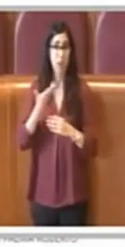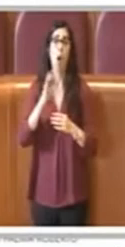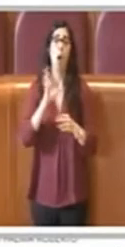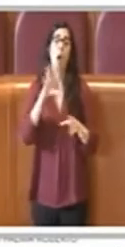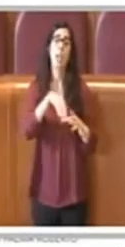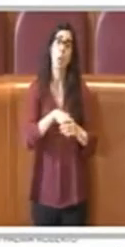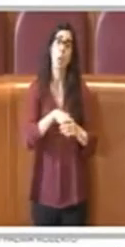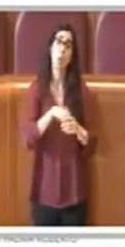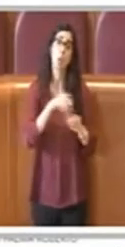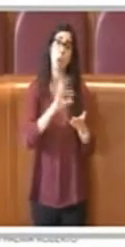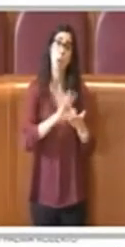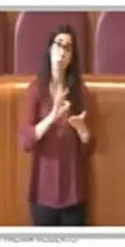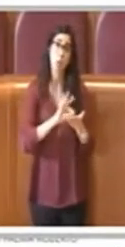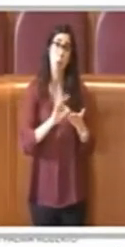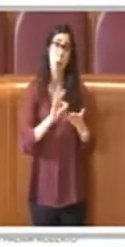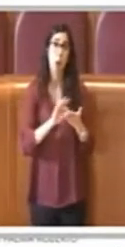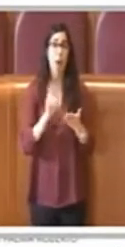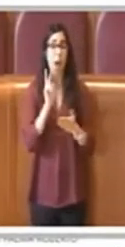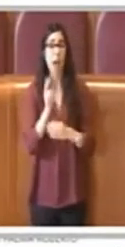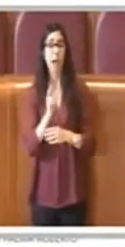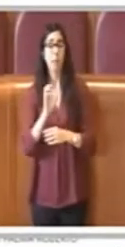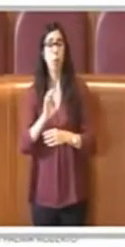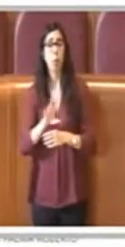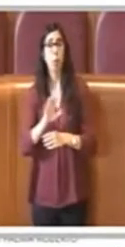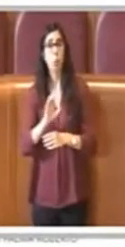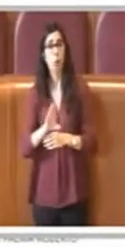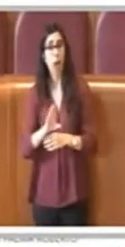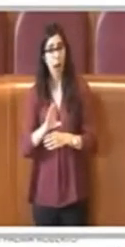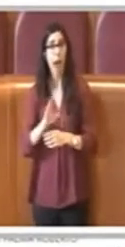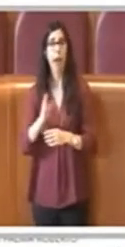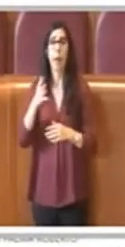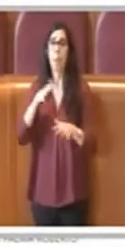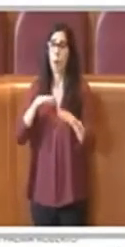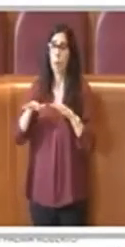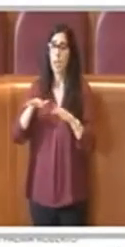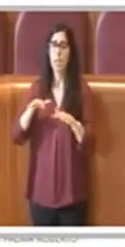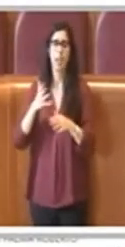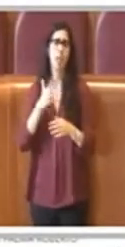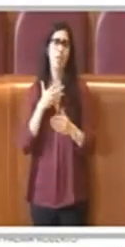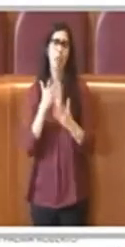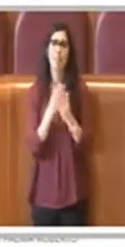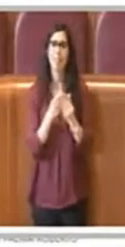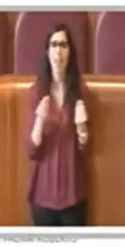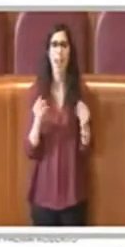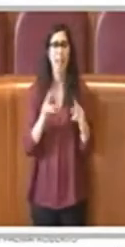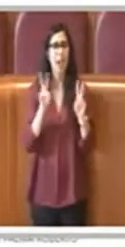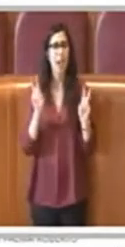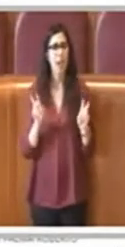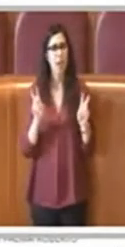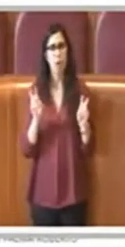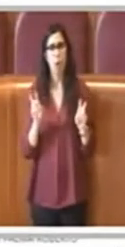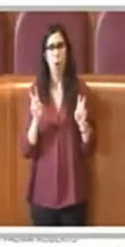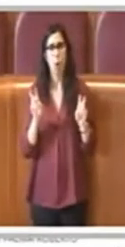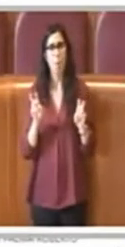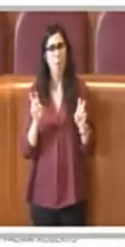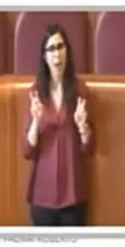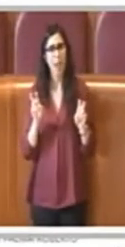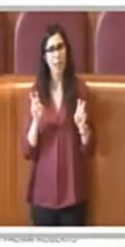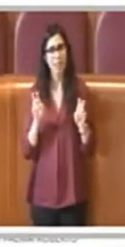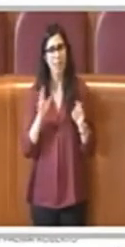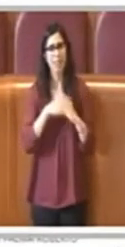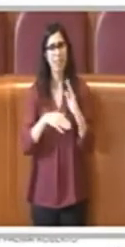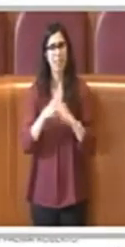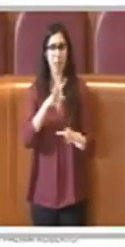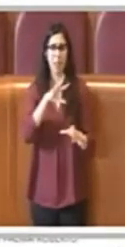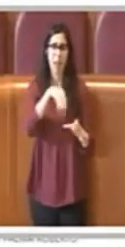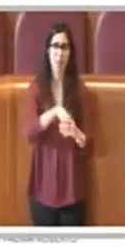nelle scuole, l'aspetto culturale, la mobilità, ci sono veramente tanti e troppi temi su cui la disabilità comunque